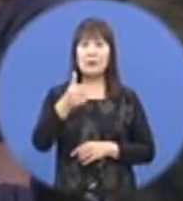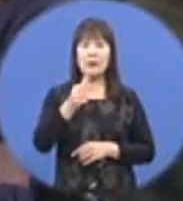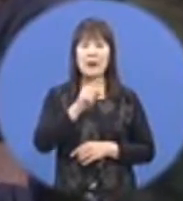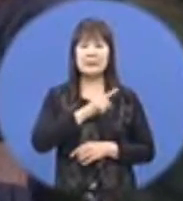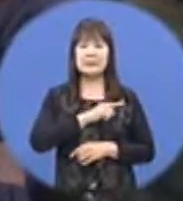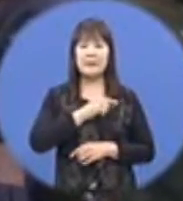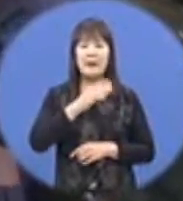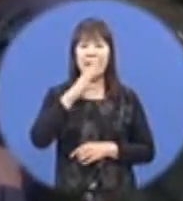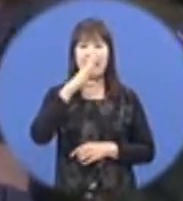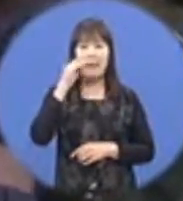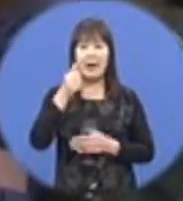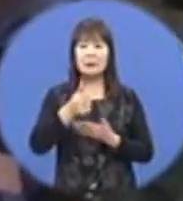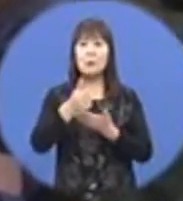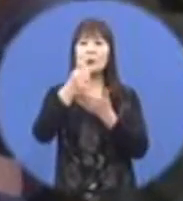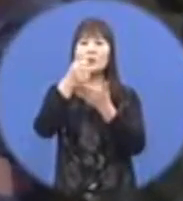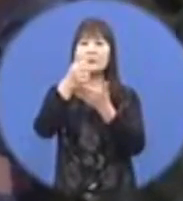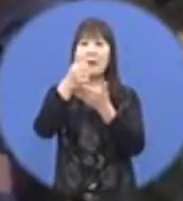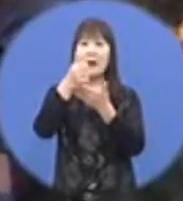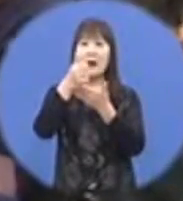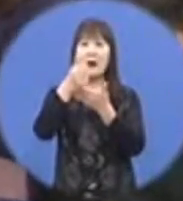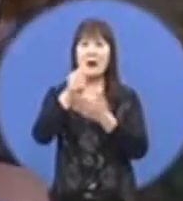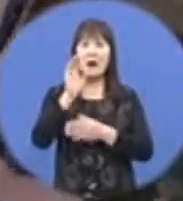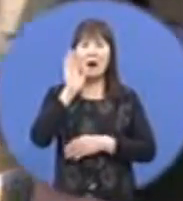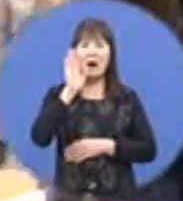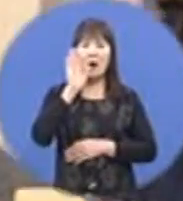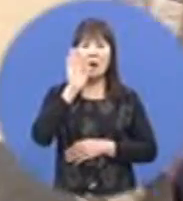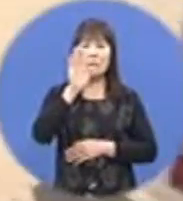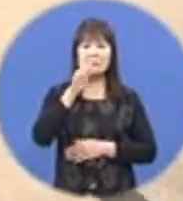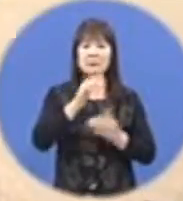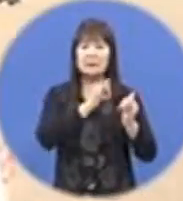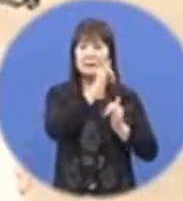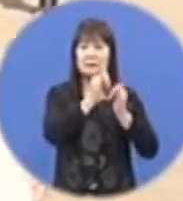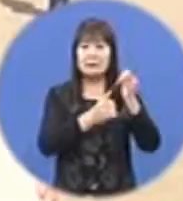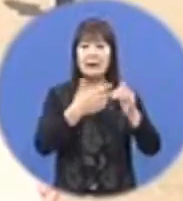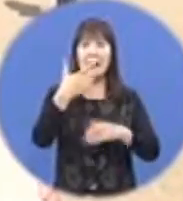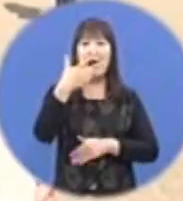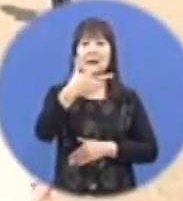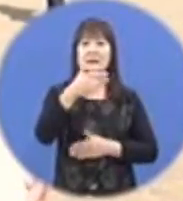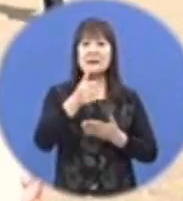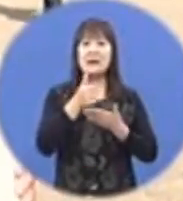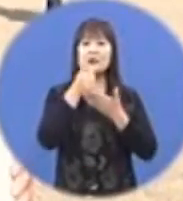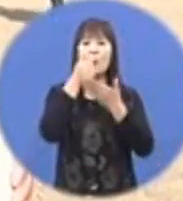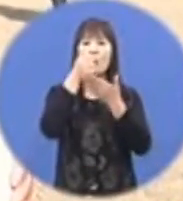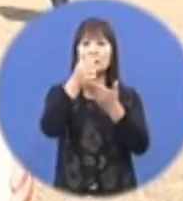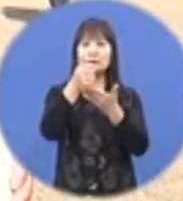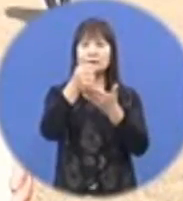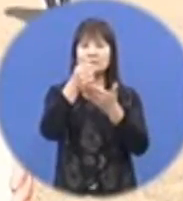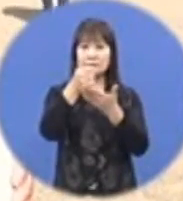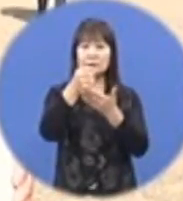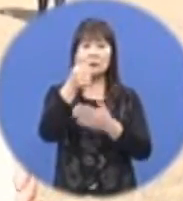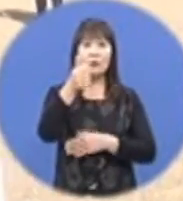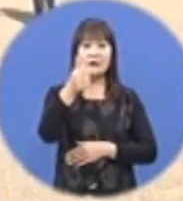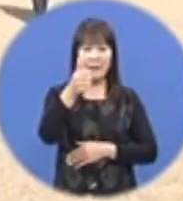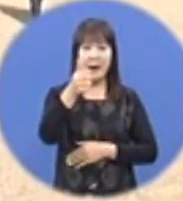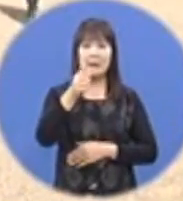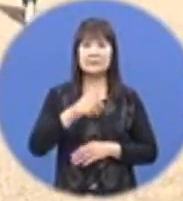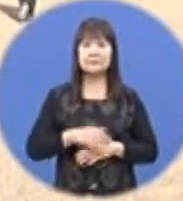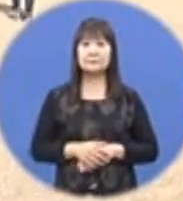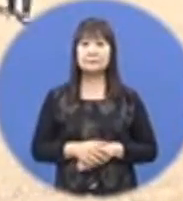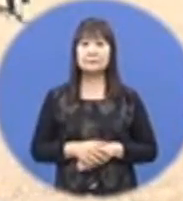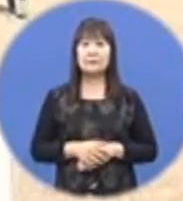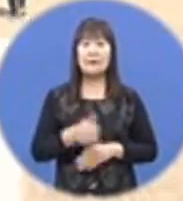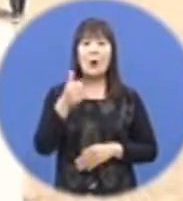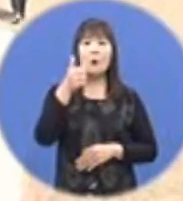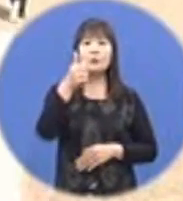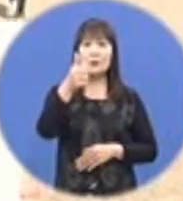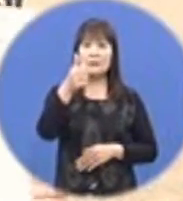偉いお殿様がありました。後々八代将軍にまで上り詰めたお殿様です、 はい、 さあ、そ